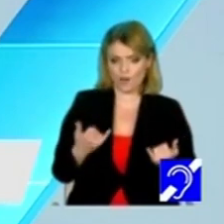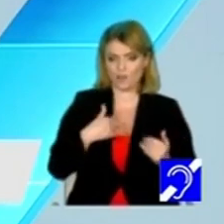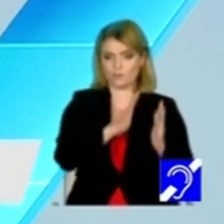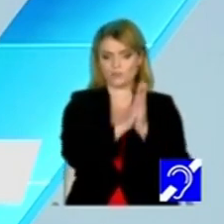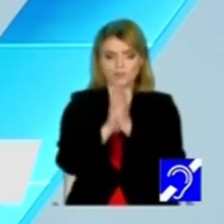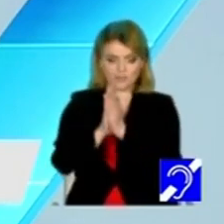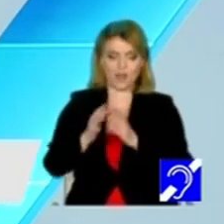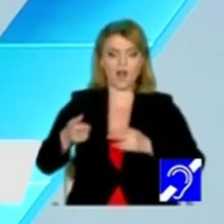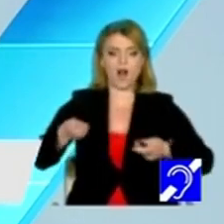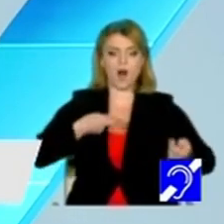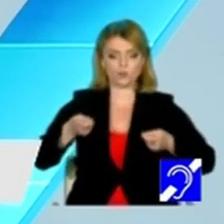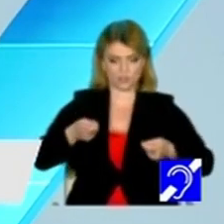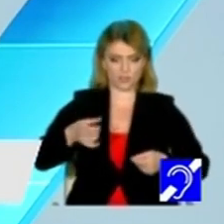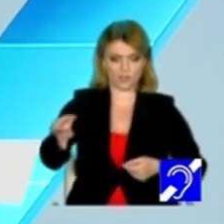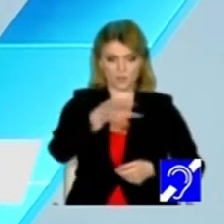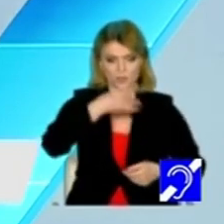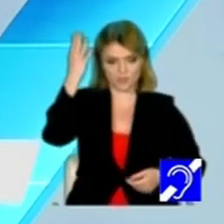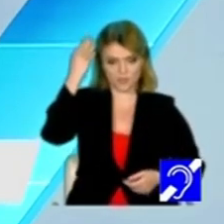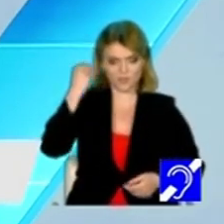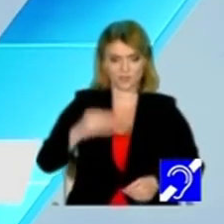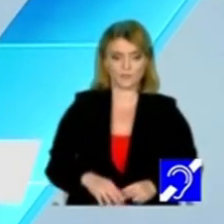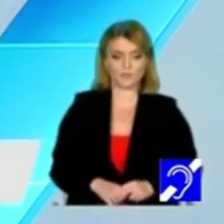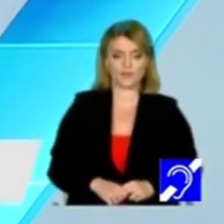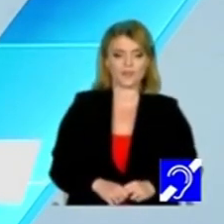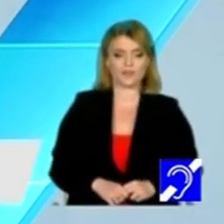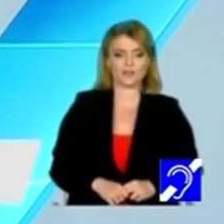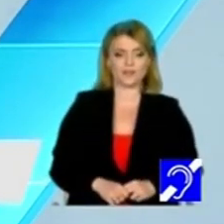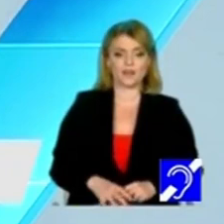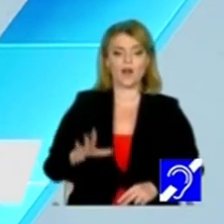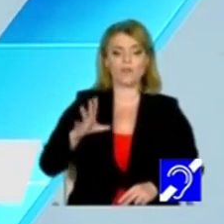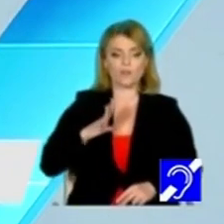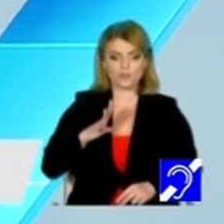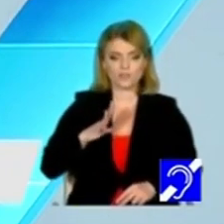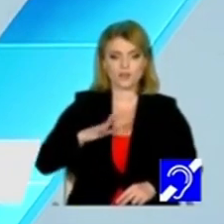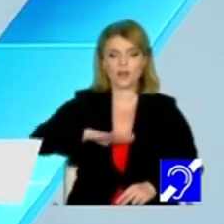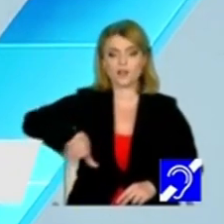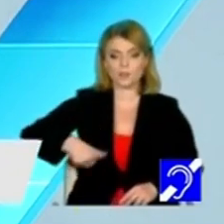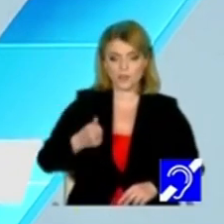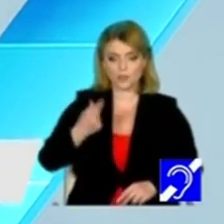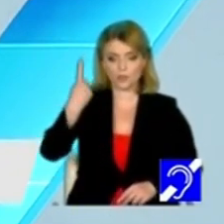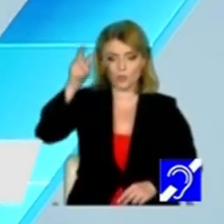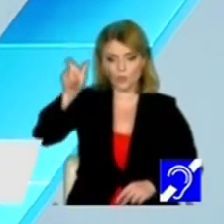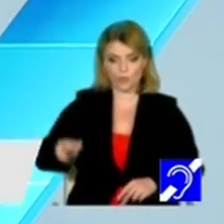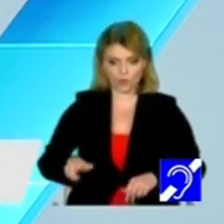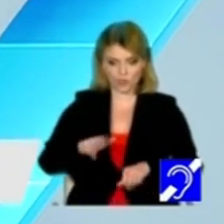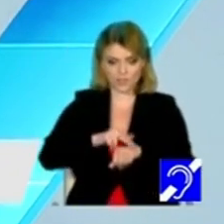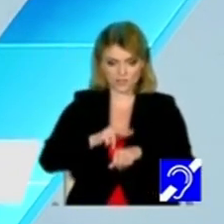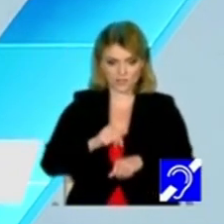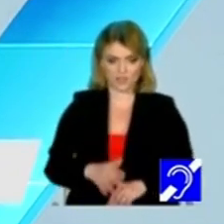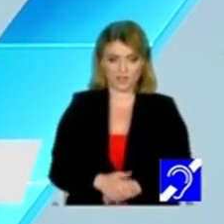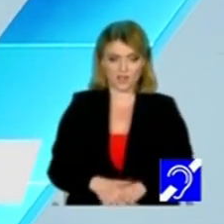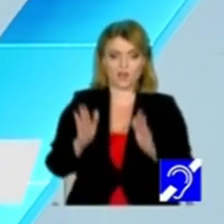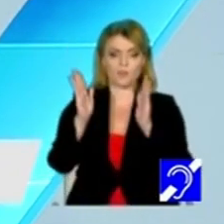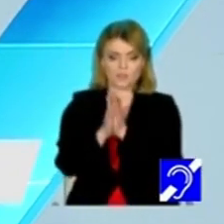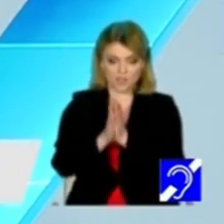fac un apel la autoritățile Republicii Moldova. Lăs eu cu prezidențiale. Deci a fost răpit un polițist. Să iasă Voicuș, dă